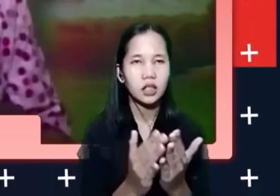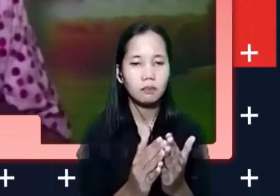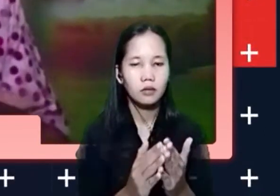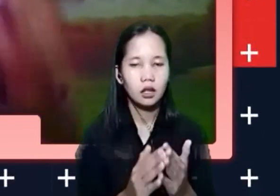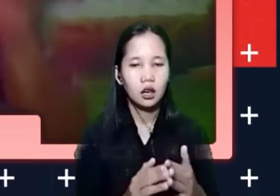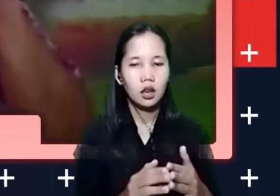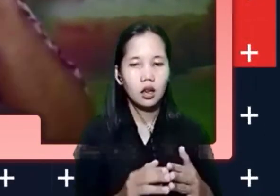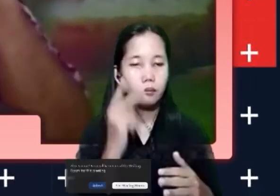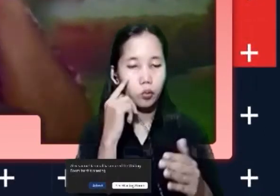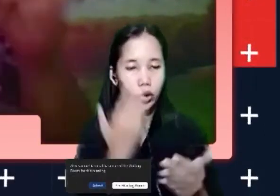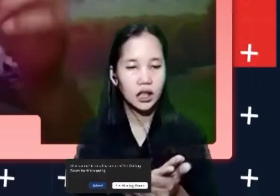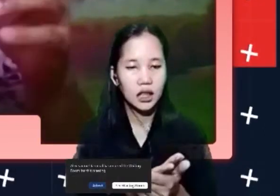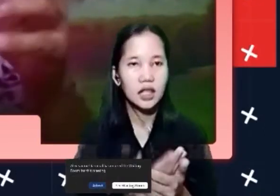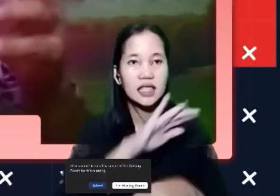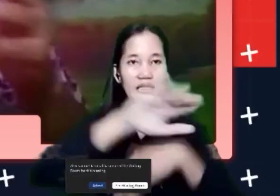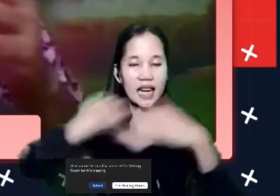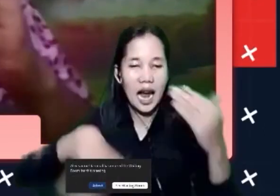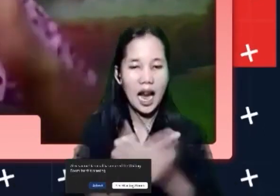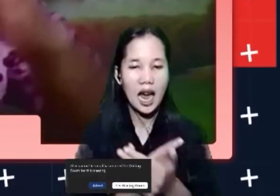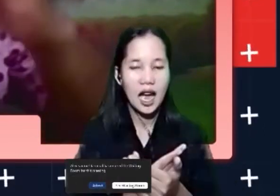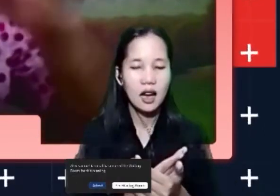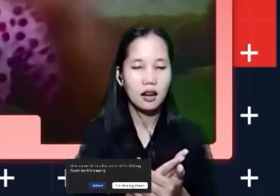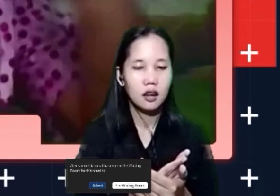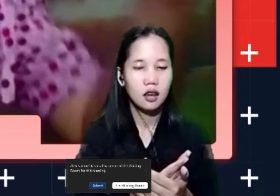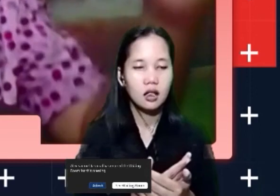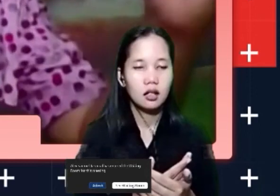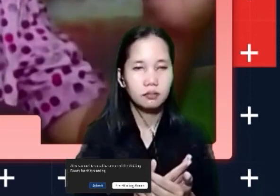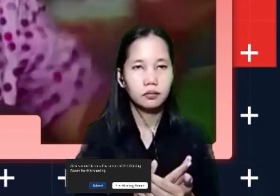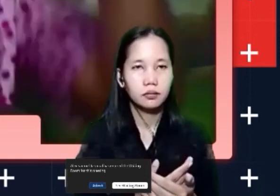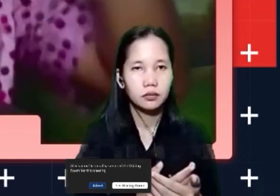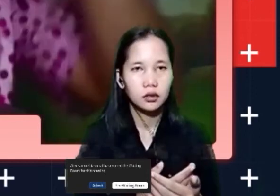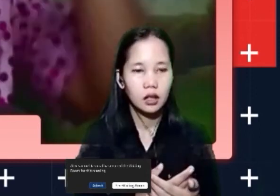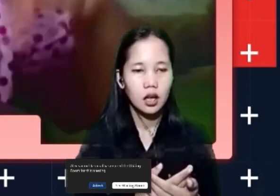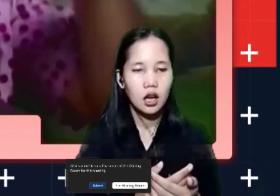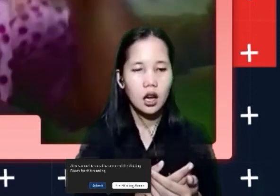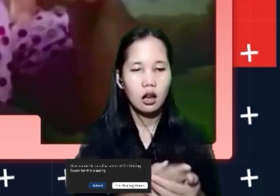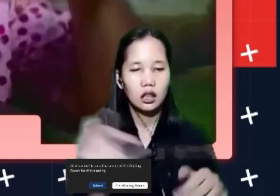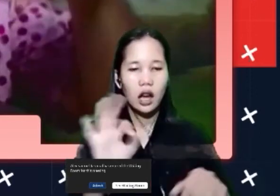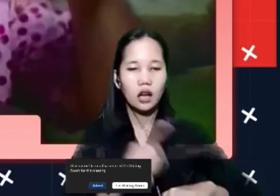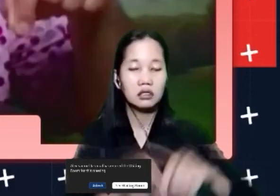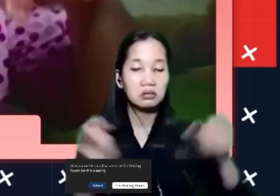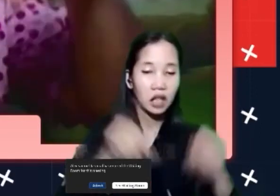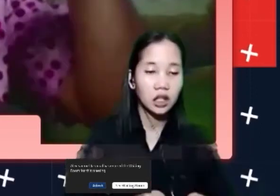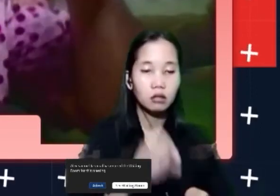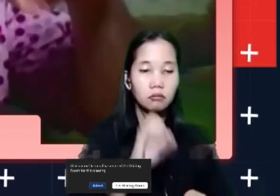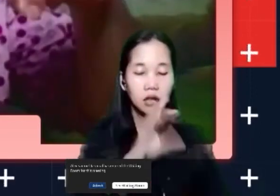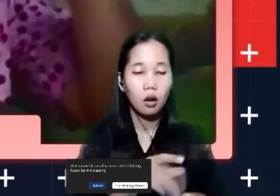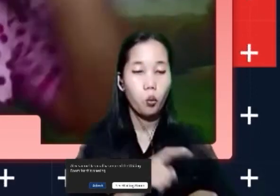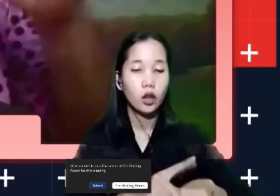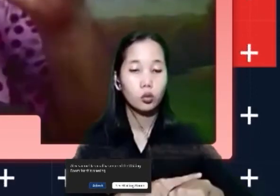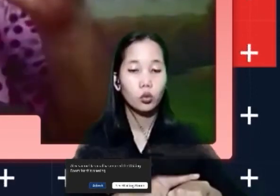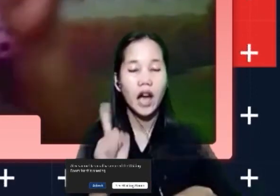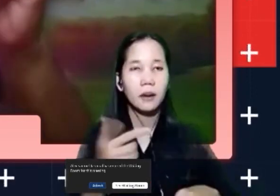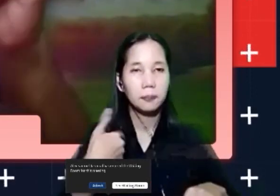Jadi dikatakan waktu ada yang pergi ke Sodom, Abraham tetap berdiri di hadapan